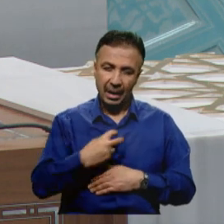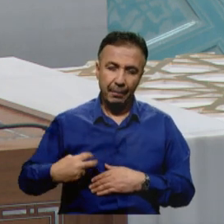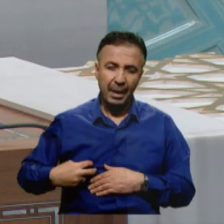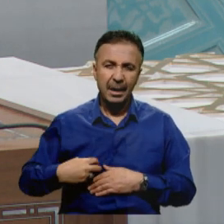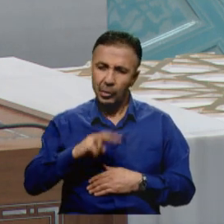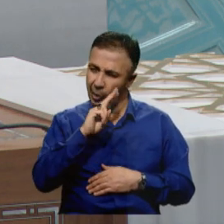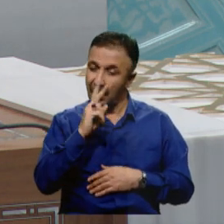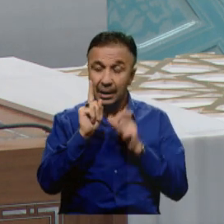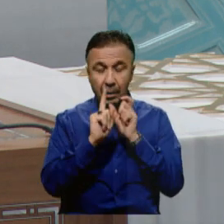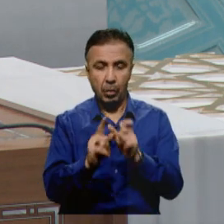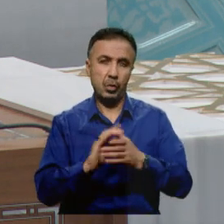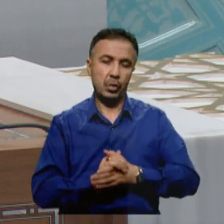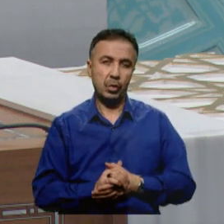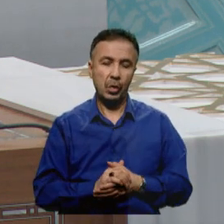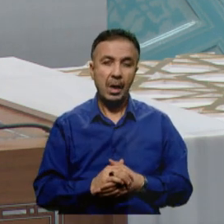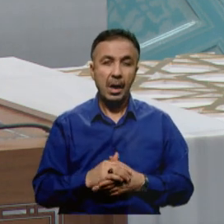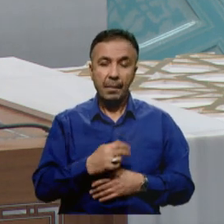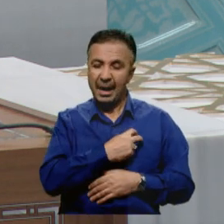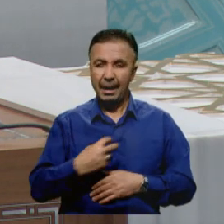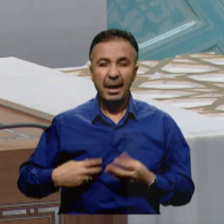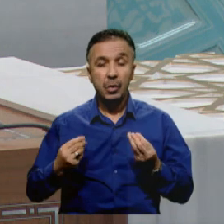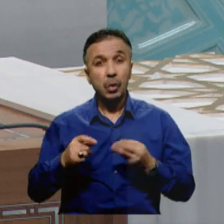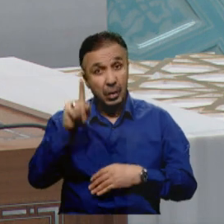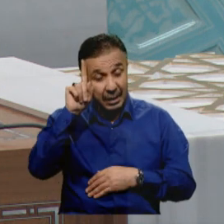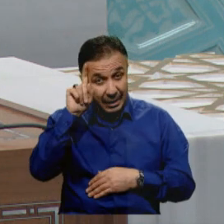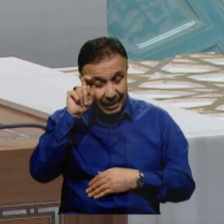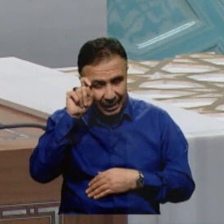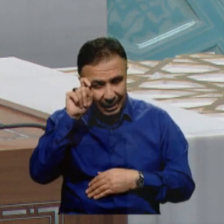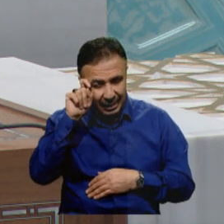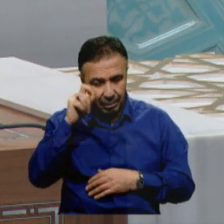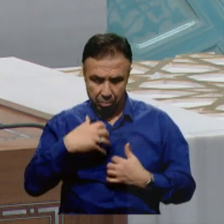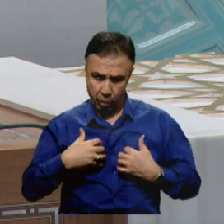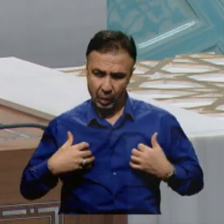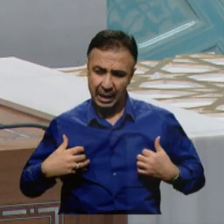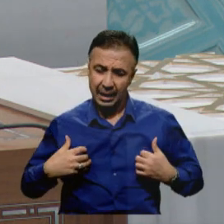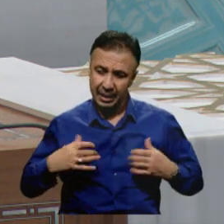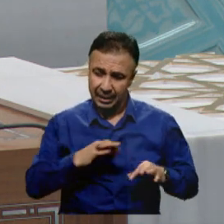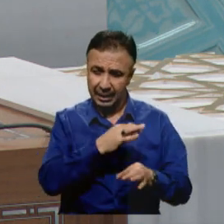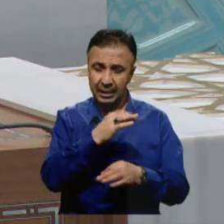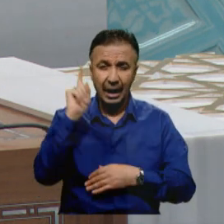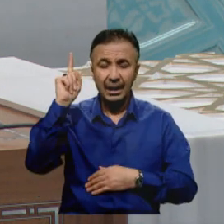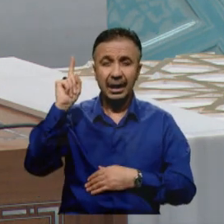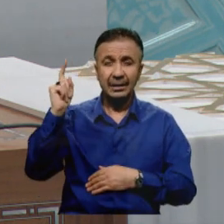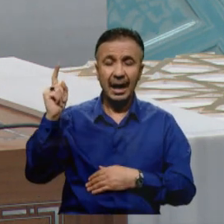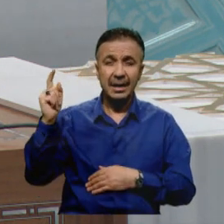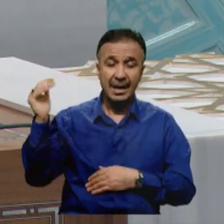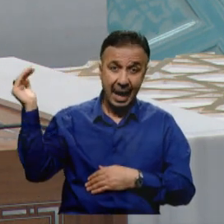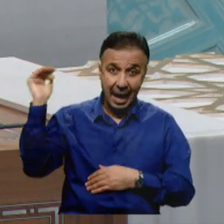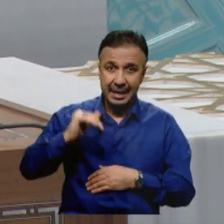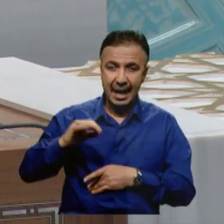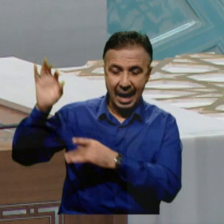korumuştur. Onlar çok zeki insanlardır. Emin insanlardır. Allah'tan gelen vahyi olduğu gibi